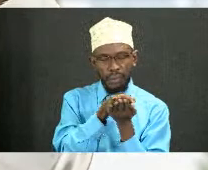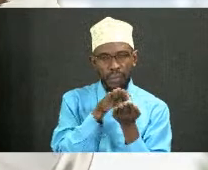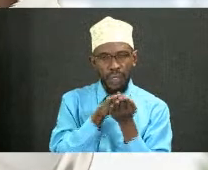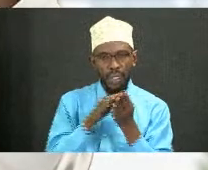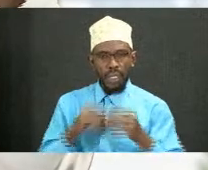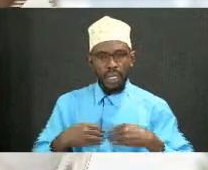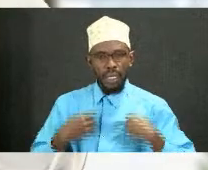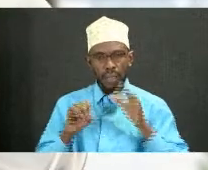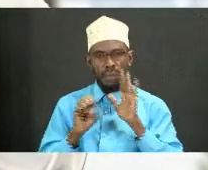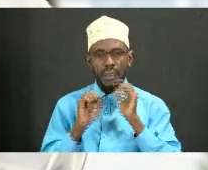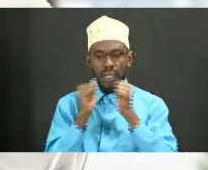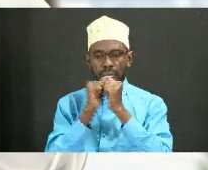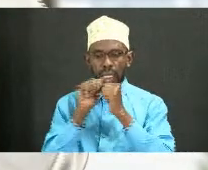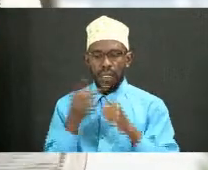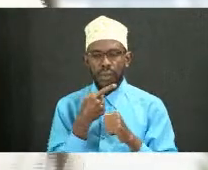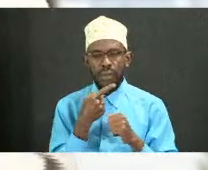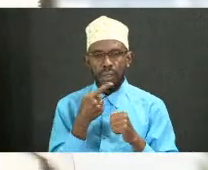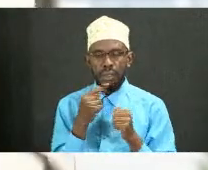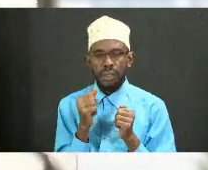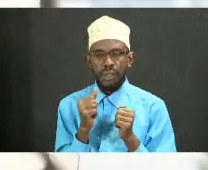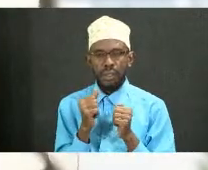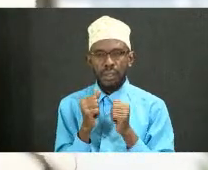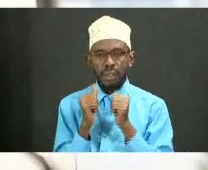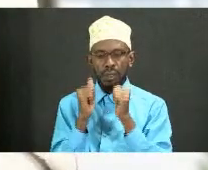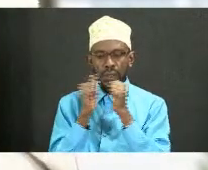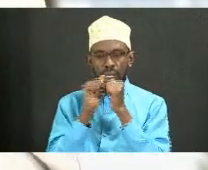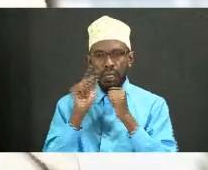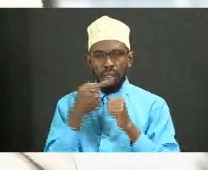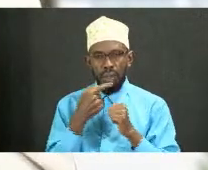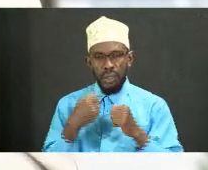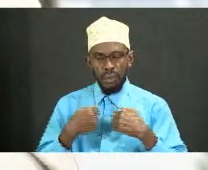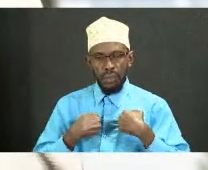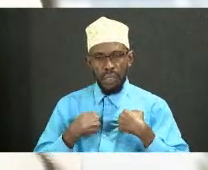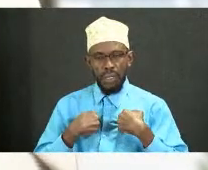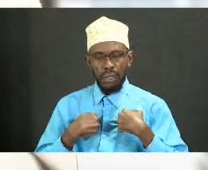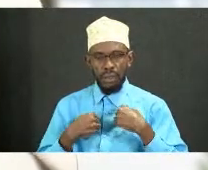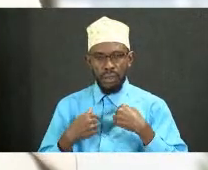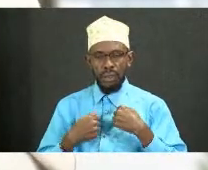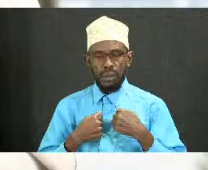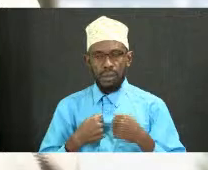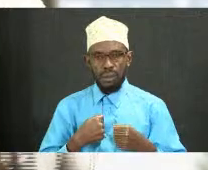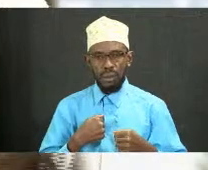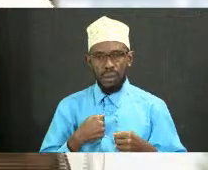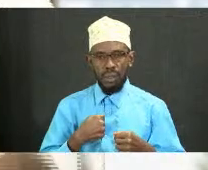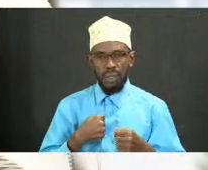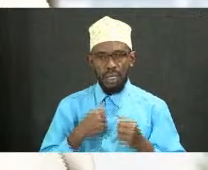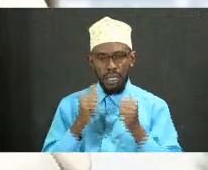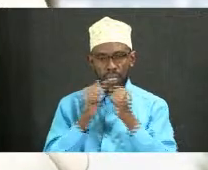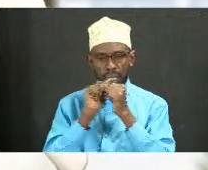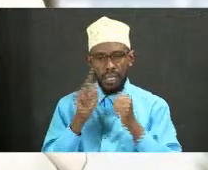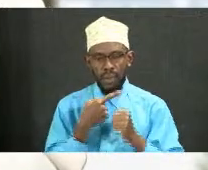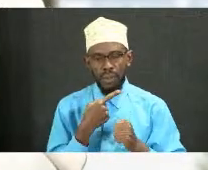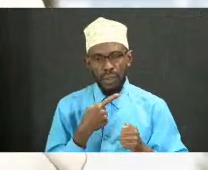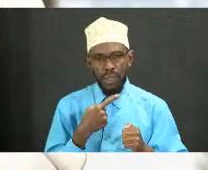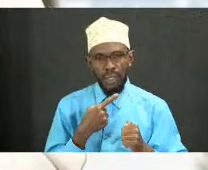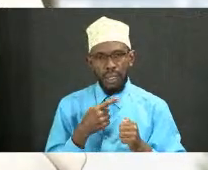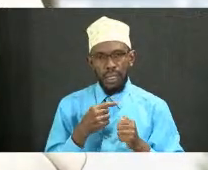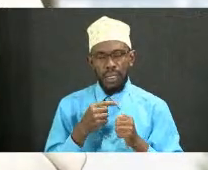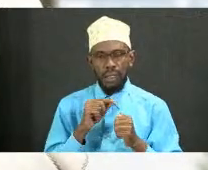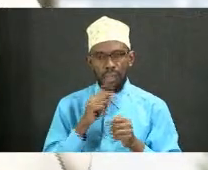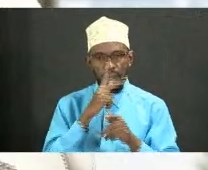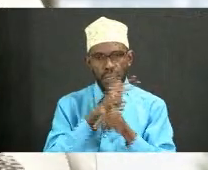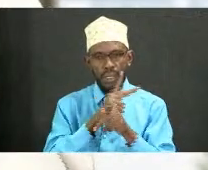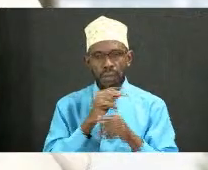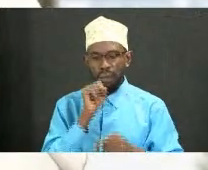Ukiwa mfano unapata 10,000, mfano tuchukue mfano 10,000. Uh-huh. Useme mimi katika pato hili langu la 10,000 nitakuwa